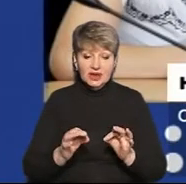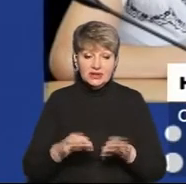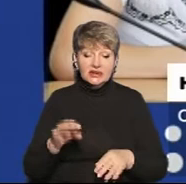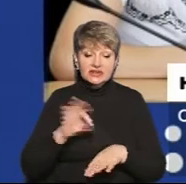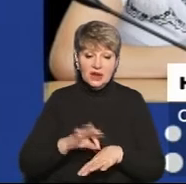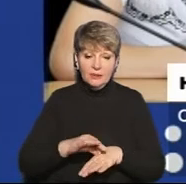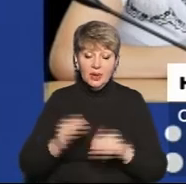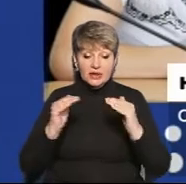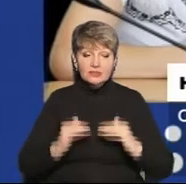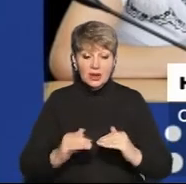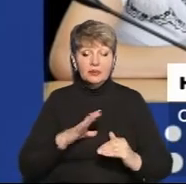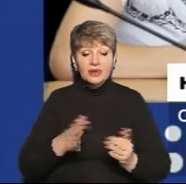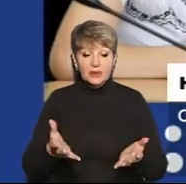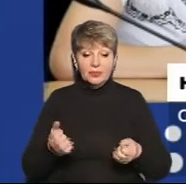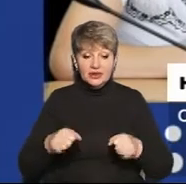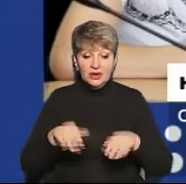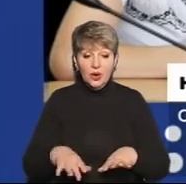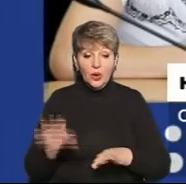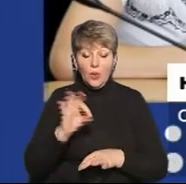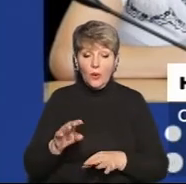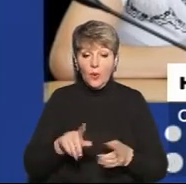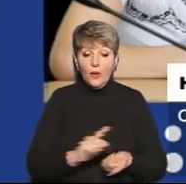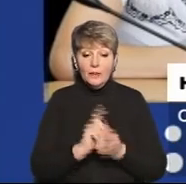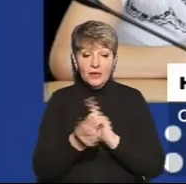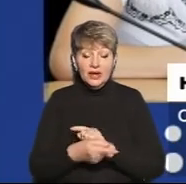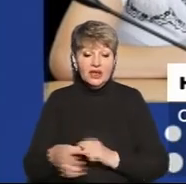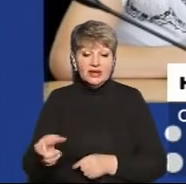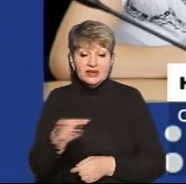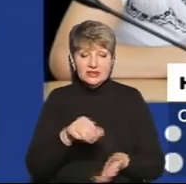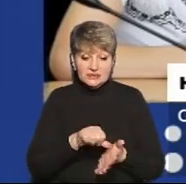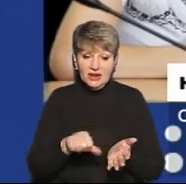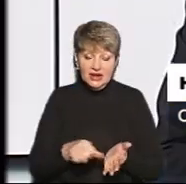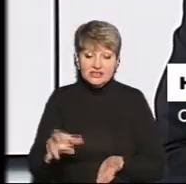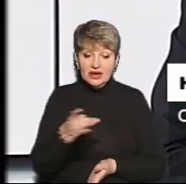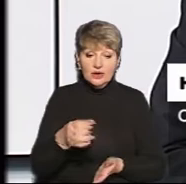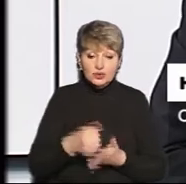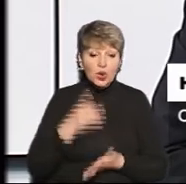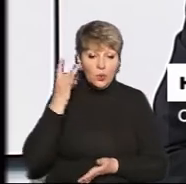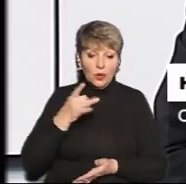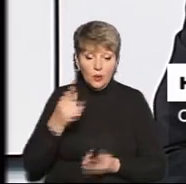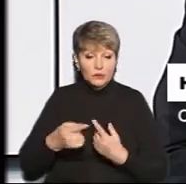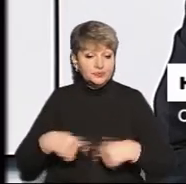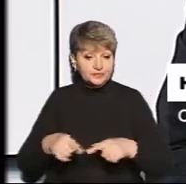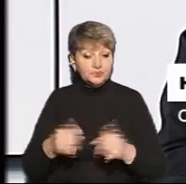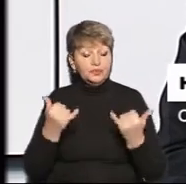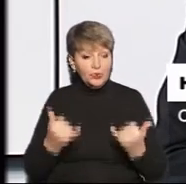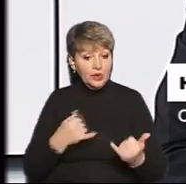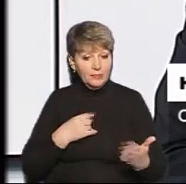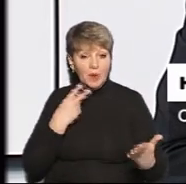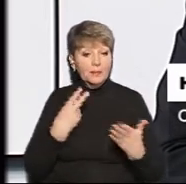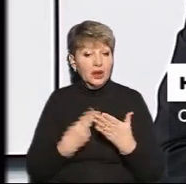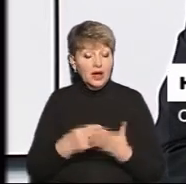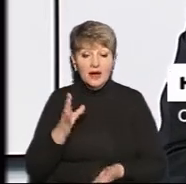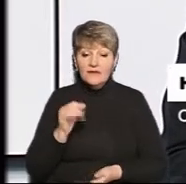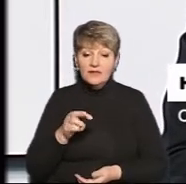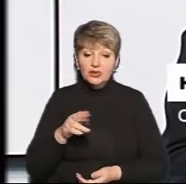зменшилися, тому було прийнято рішення про переведення Смілянського району до помаранчевої зони. Пане Людмило, ми щойно подивилися в сюжеті, що в